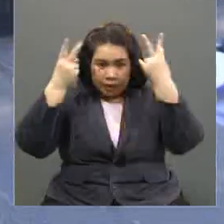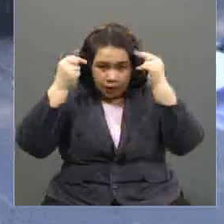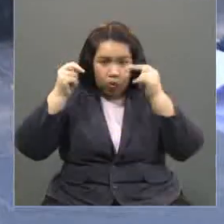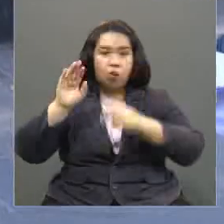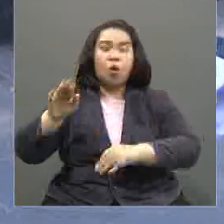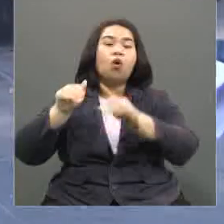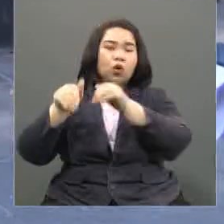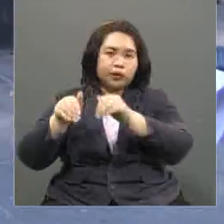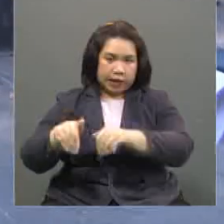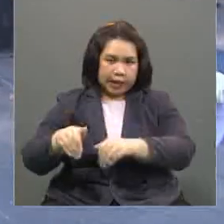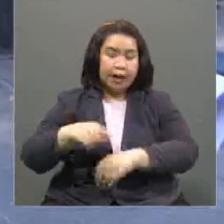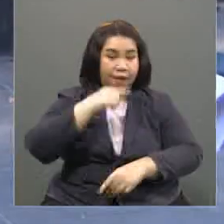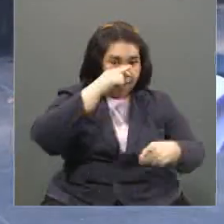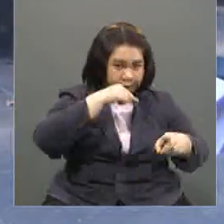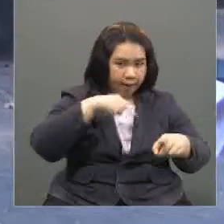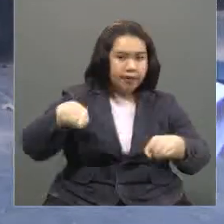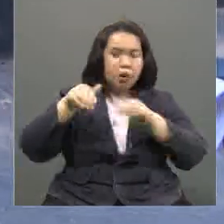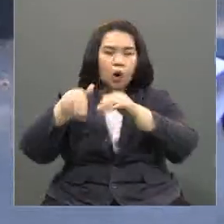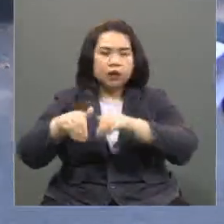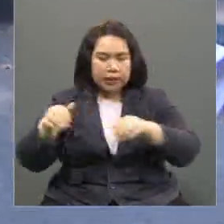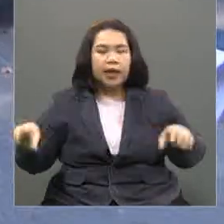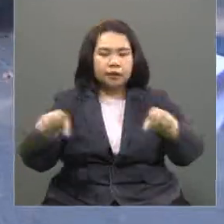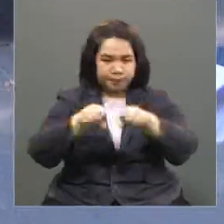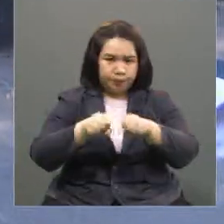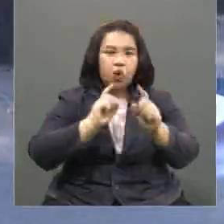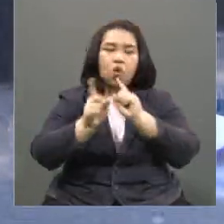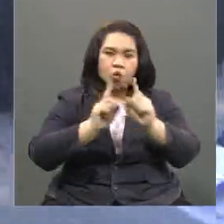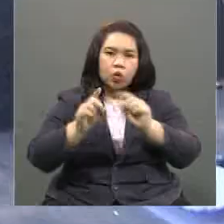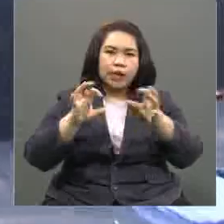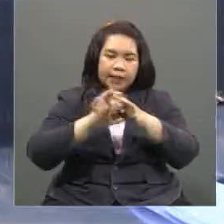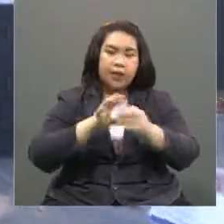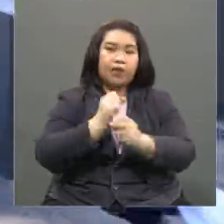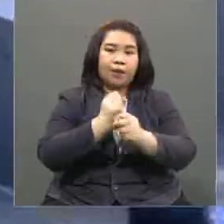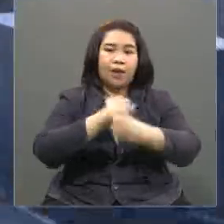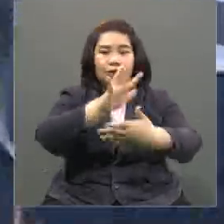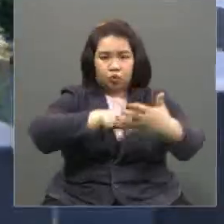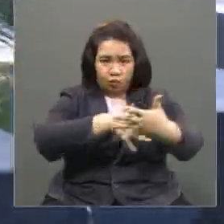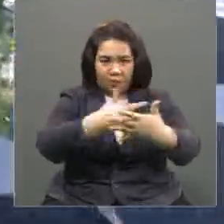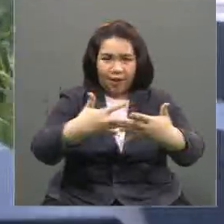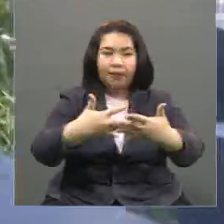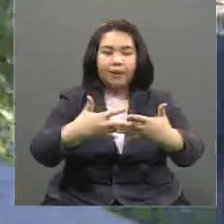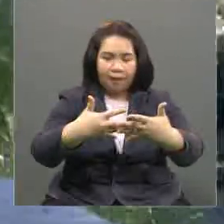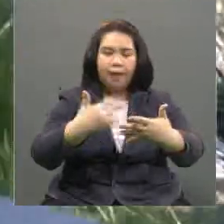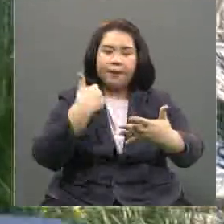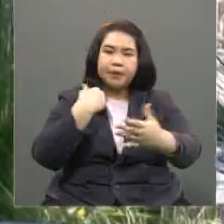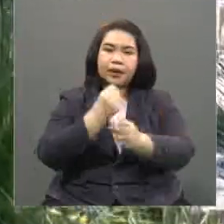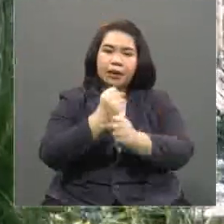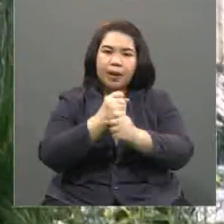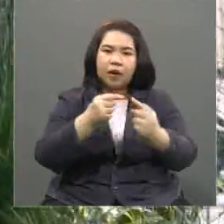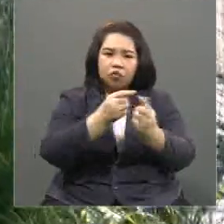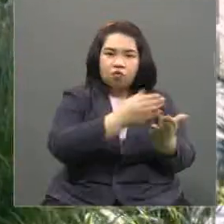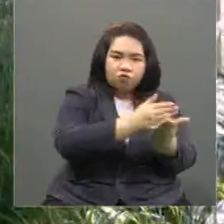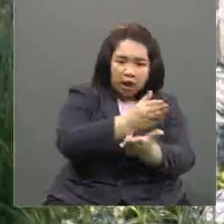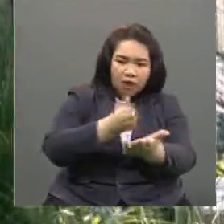ยก็พร้อมที่จะสานต่อความร่วมมือตามแผนปฏิบัติการร่วมว่าด้วยความเป็นหุ้นส่วนทางยุทธศาสตร์ระหว่างกันตลอดจนสาขาที่ทั้งสองประเท